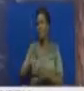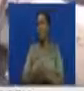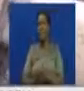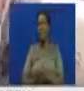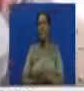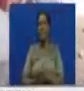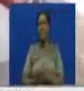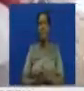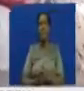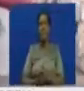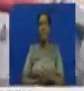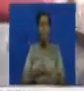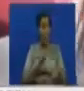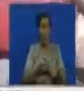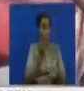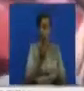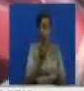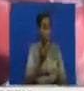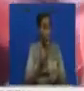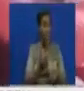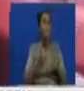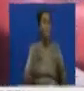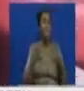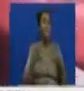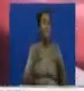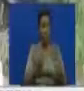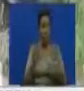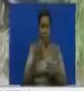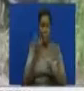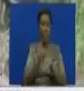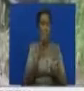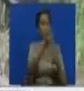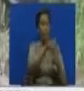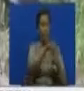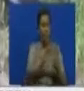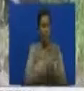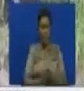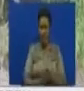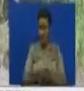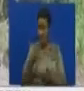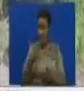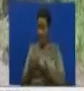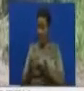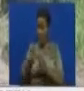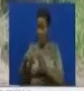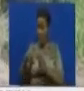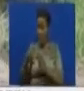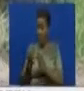Na wakati mwingine inakuwa ngumu hata kupata wateja wa bidhaa. Kwa mfano kama hii mashine hii hapa inakutua